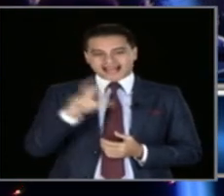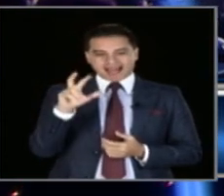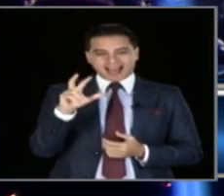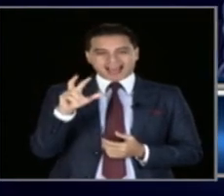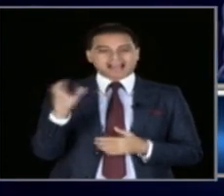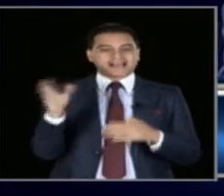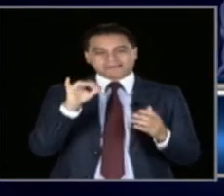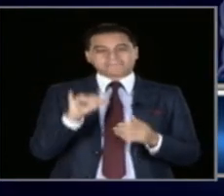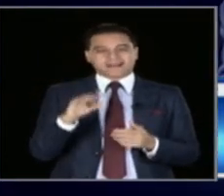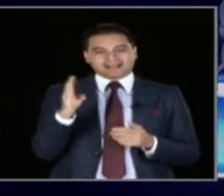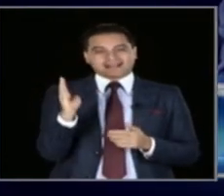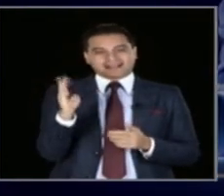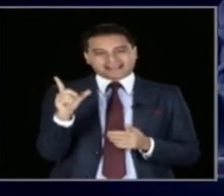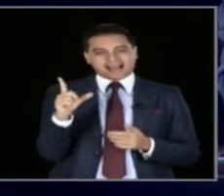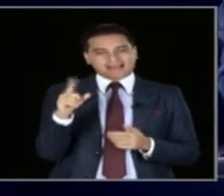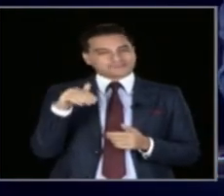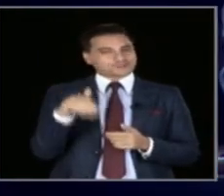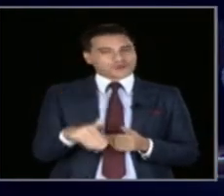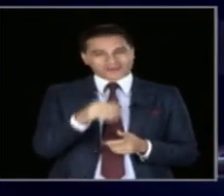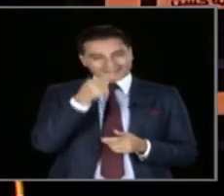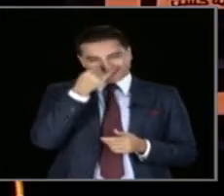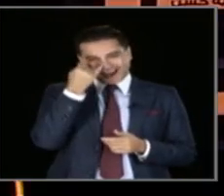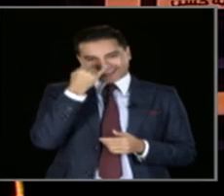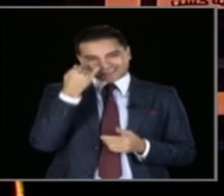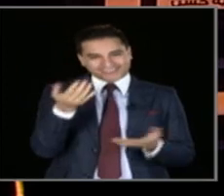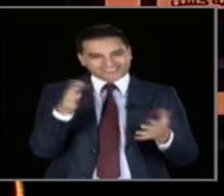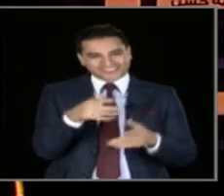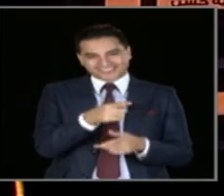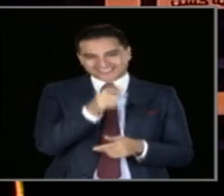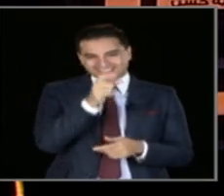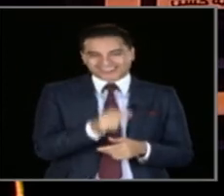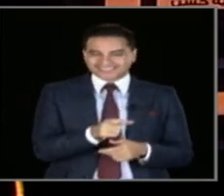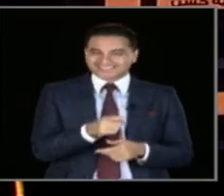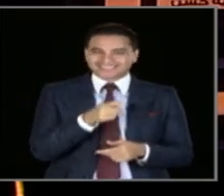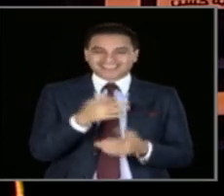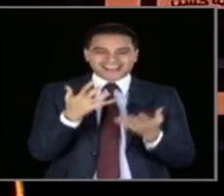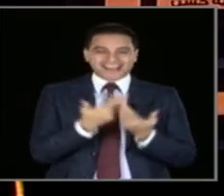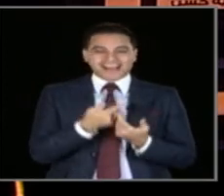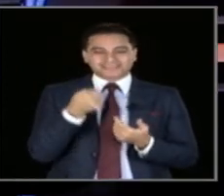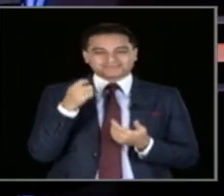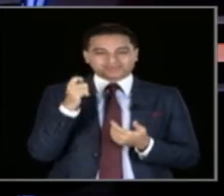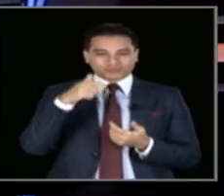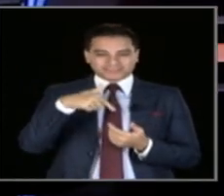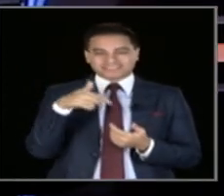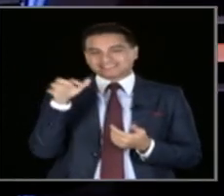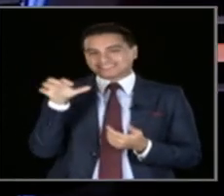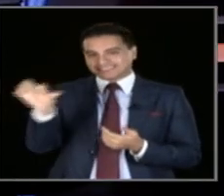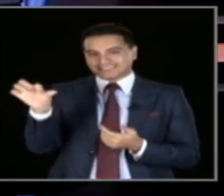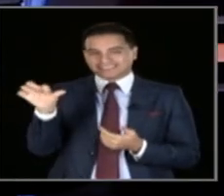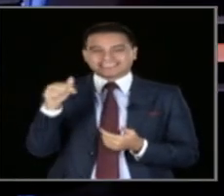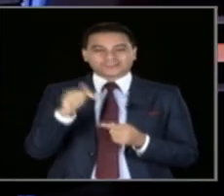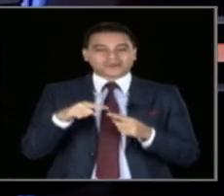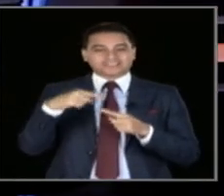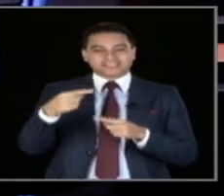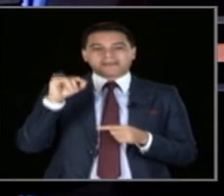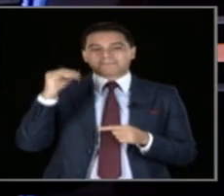حل احمد طارق ده. النتيجة اتغيرت، 65 أبو الهول 90 التعالب. محمود نعم،